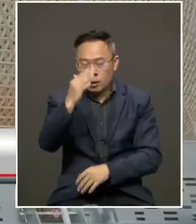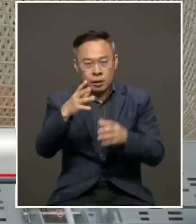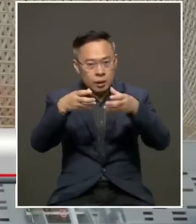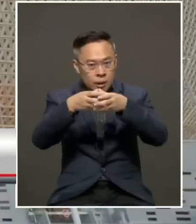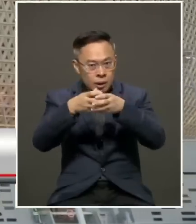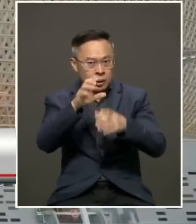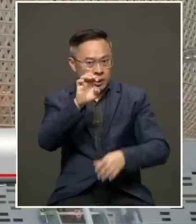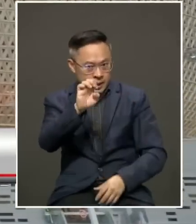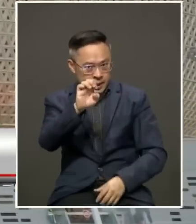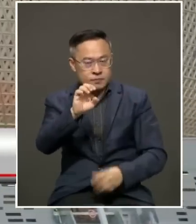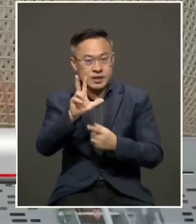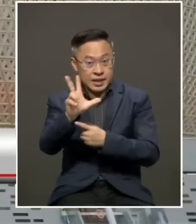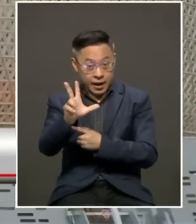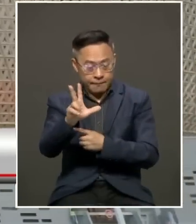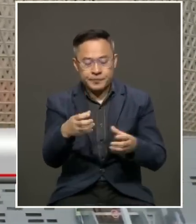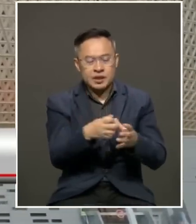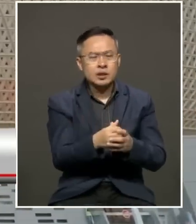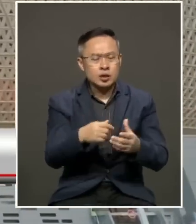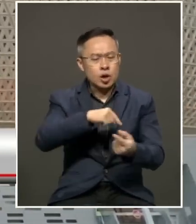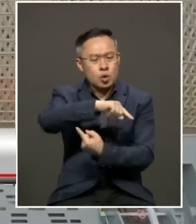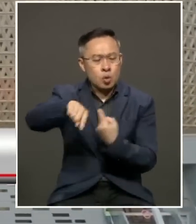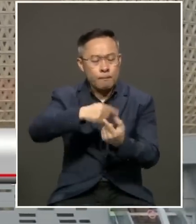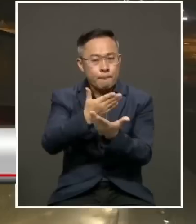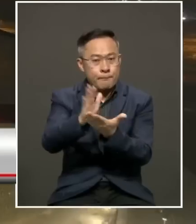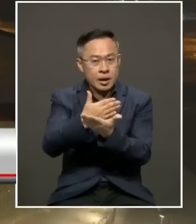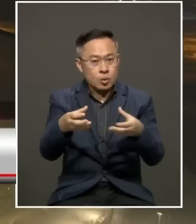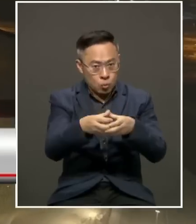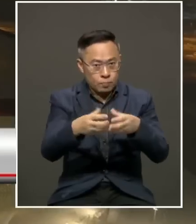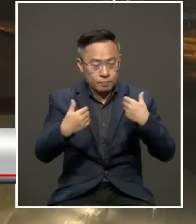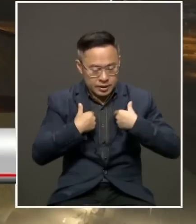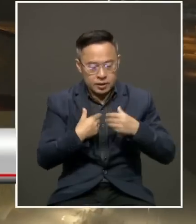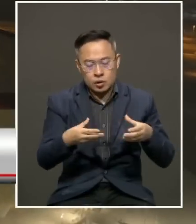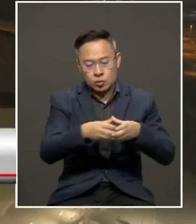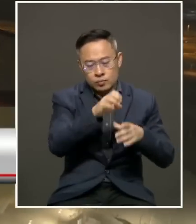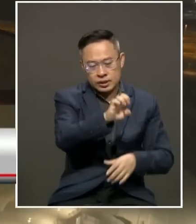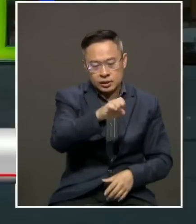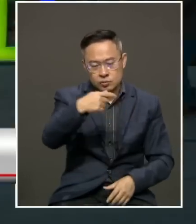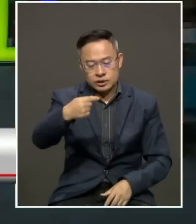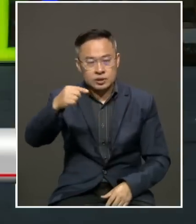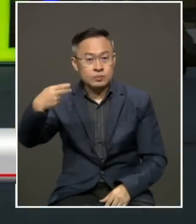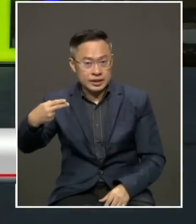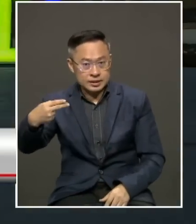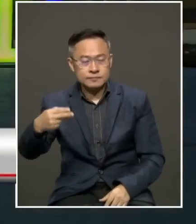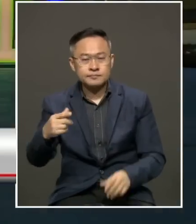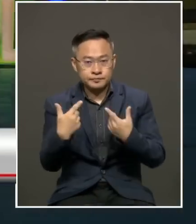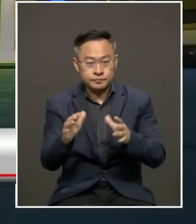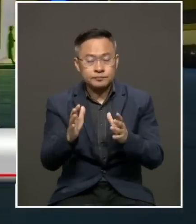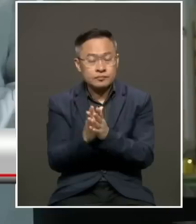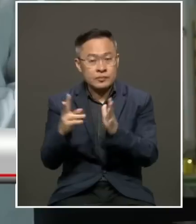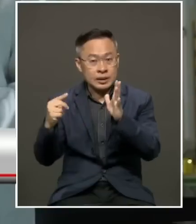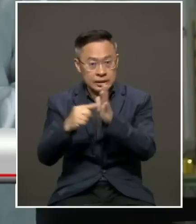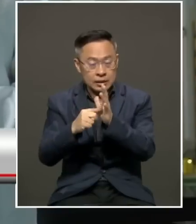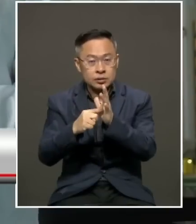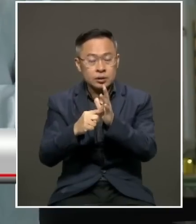กลุ่ม e3 Matchกลุ่ม G 2แมตช์แล้วก็กลุ่ม Hอีก 1แมทนะครับส่วนในรอบน็อคเอาท์ครับสนาม